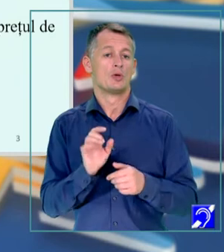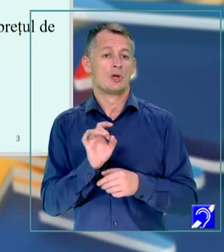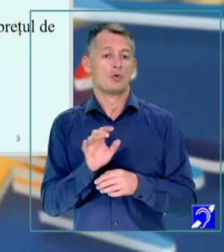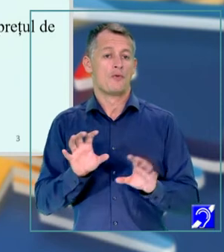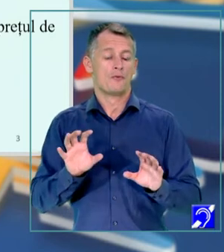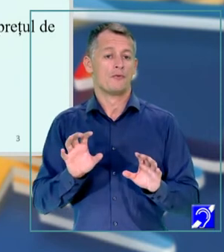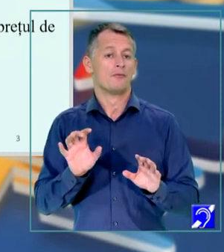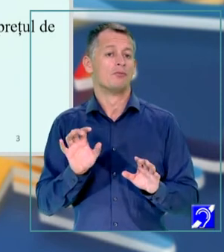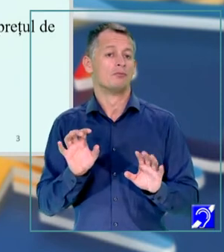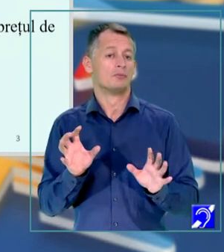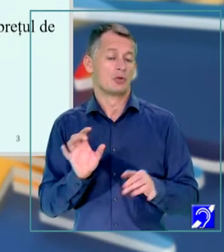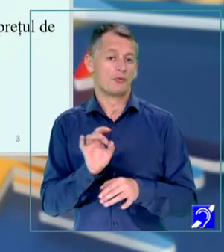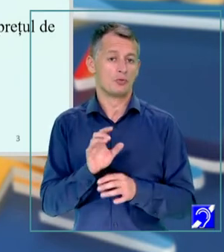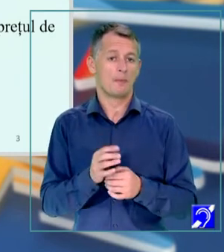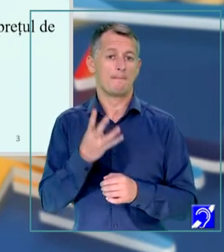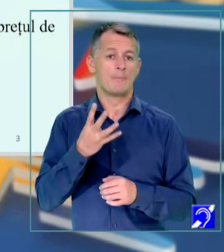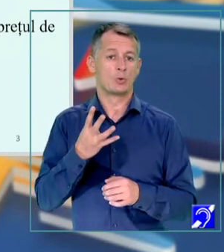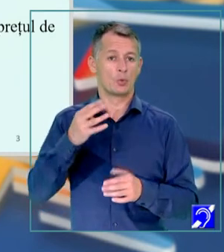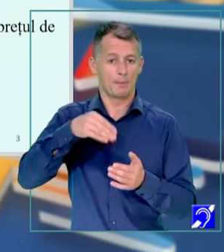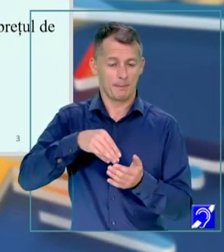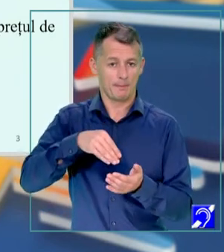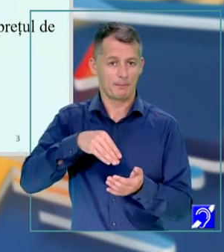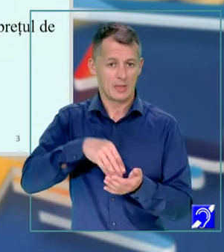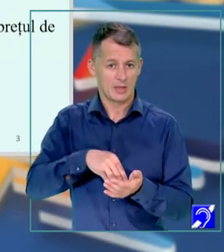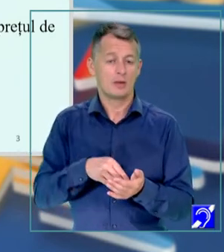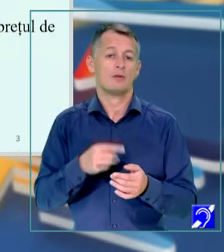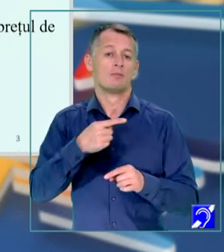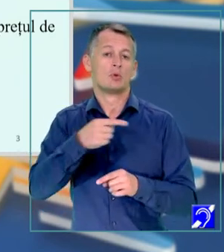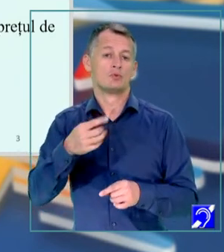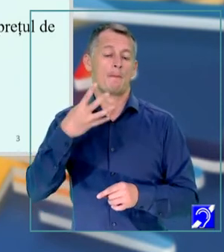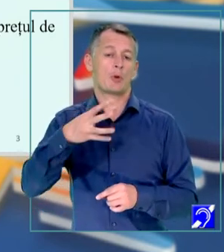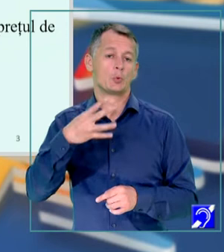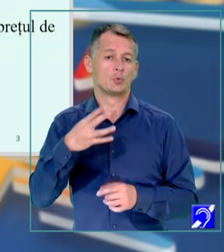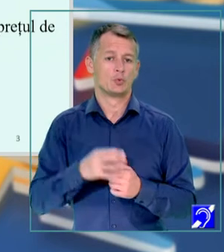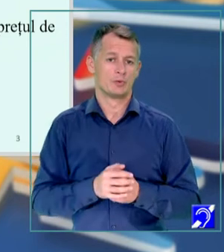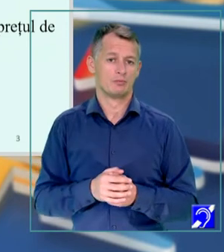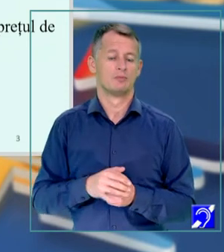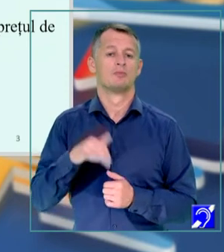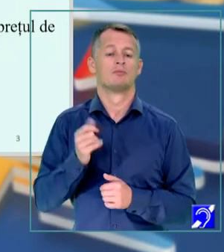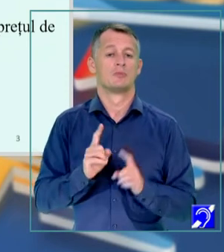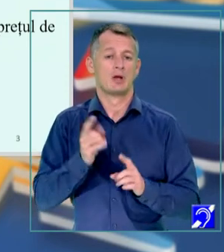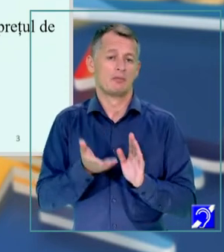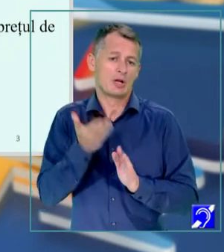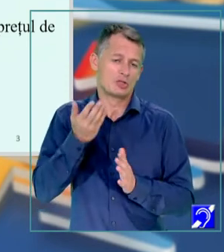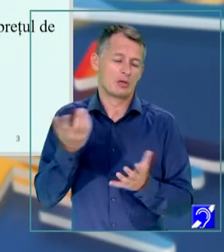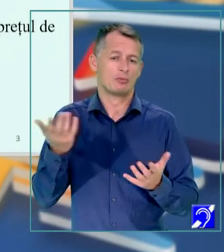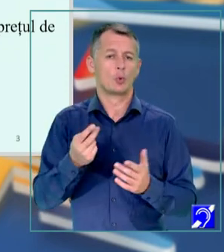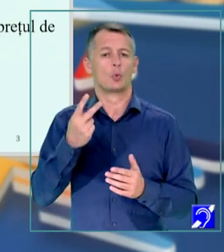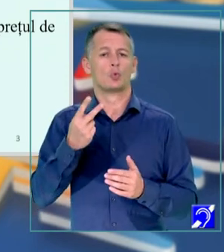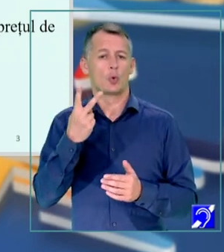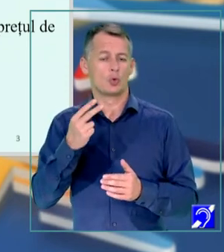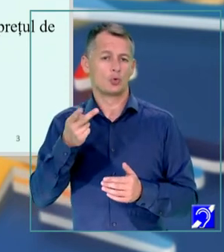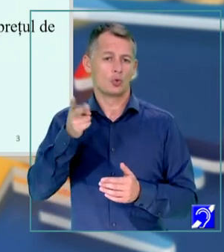de 400 de ori numărul de dolari cu care crește prețul dacă veți trăi cu gândul la prețul va fi minus 4 supra crește cu 2,6 minus